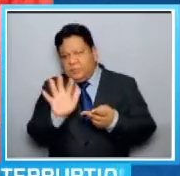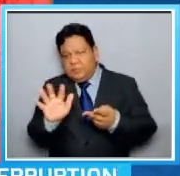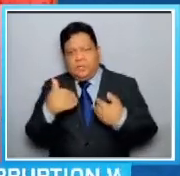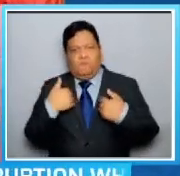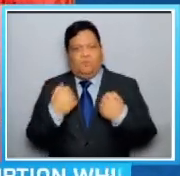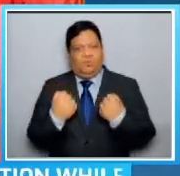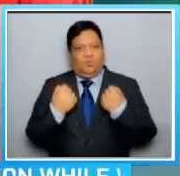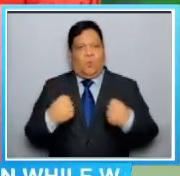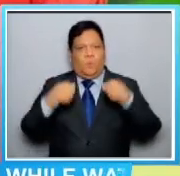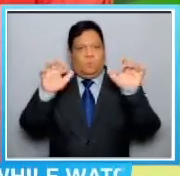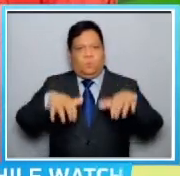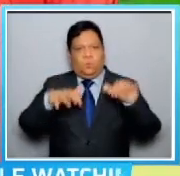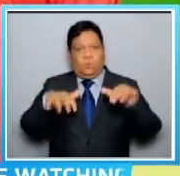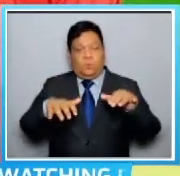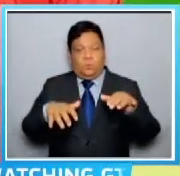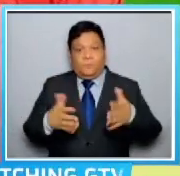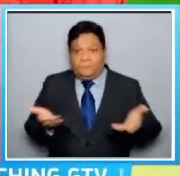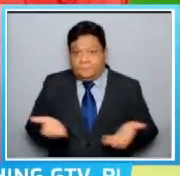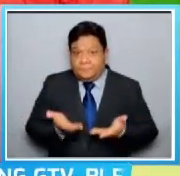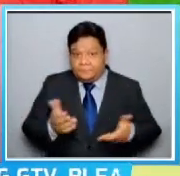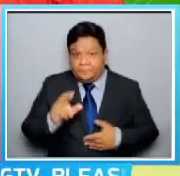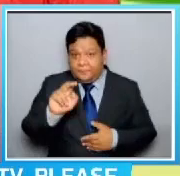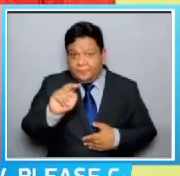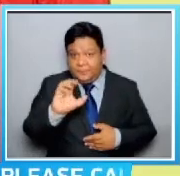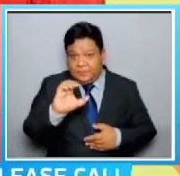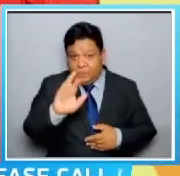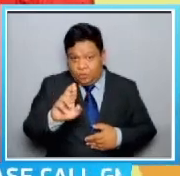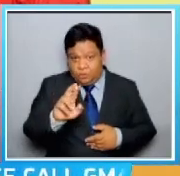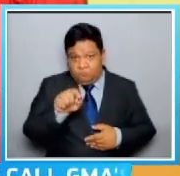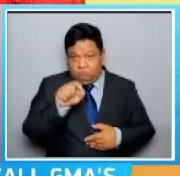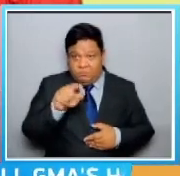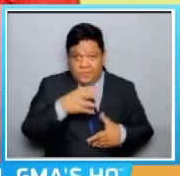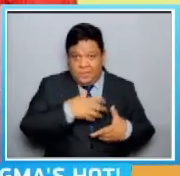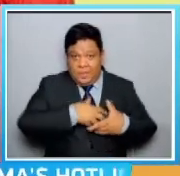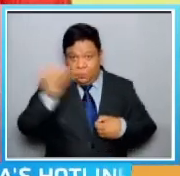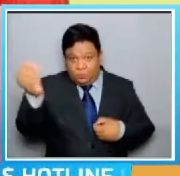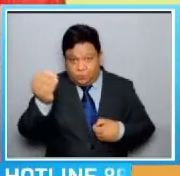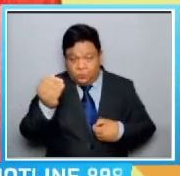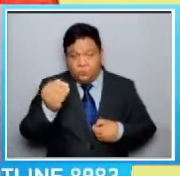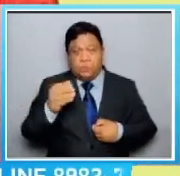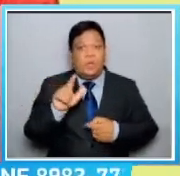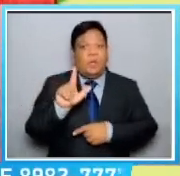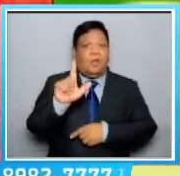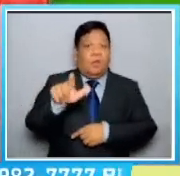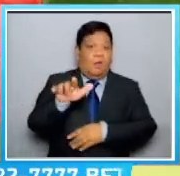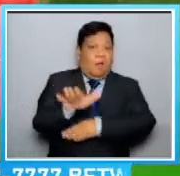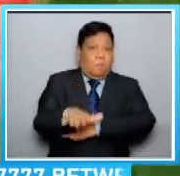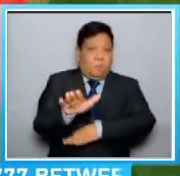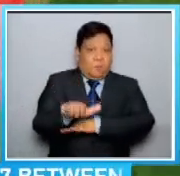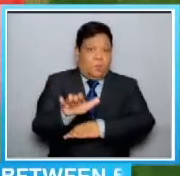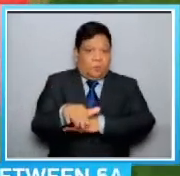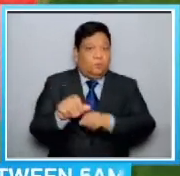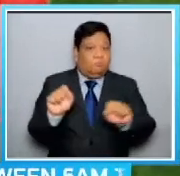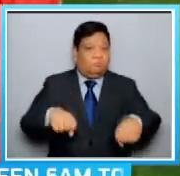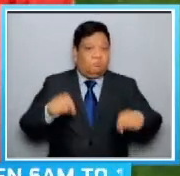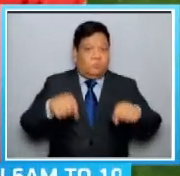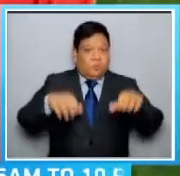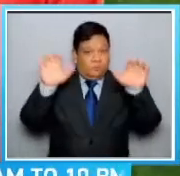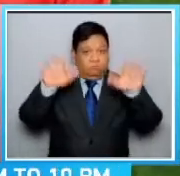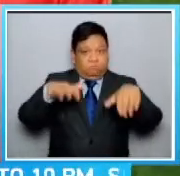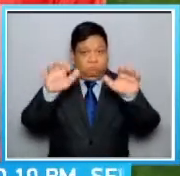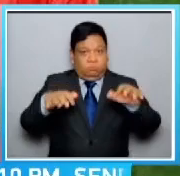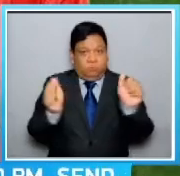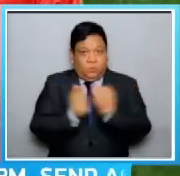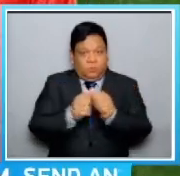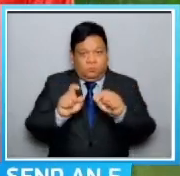Manila, ngayong lalabas ng bahay, ha, mamayang hapon po uli, posible yung thunderstorm sa malaking bahagi